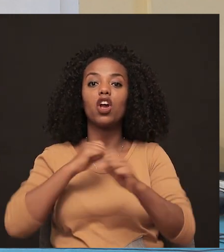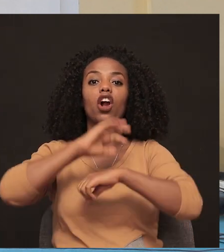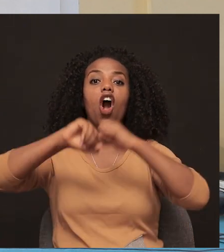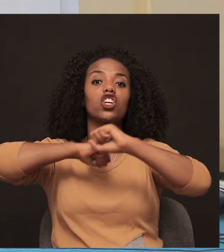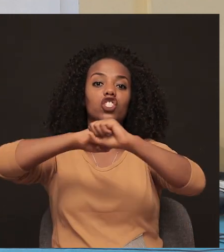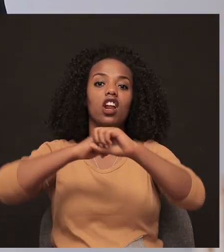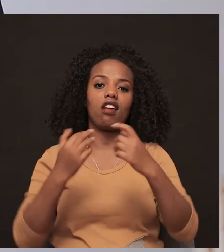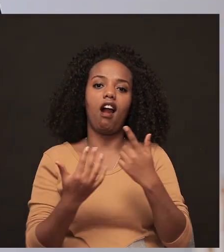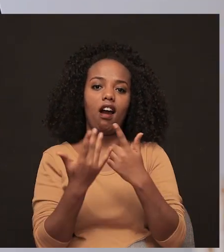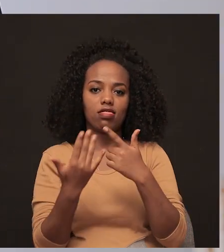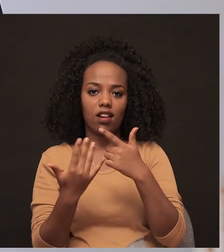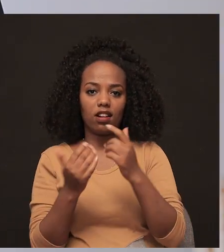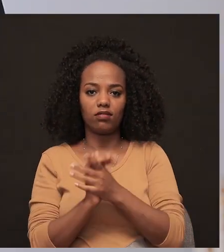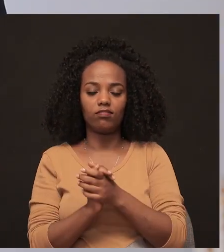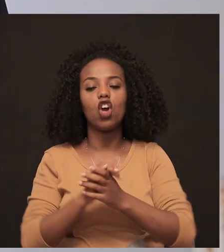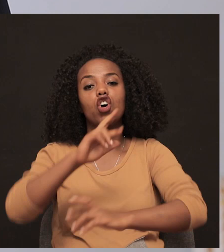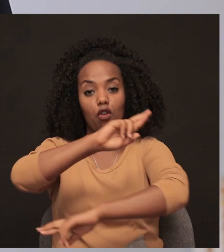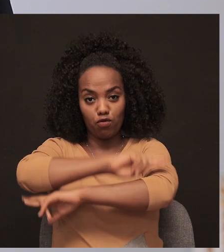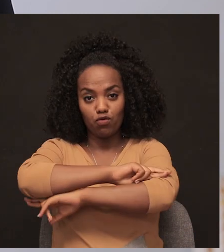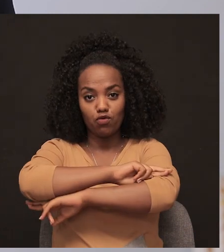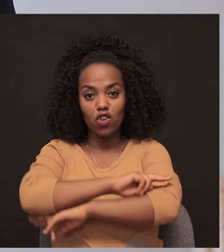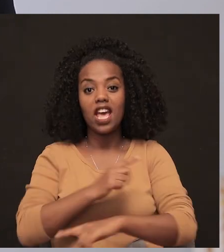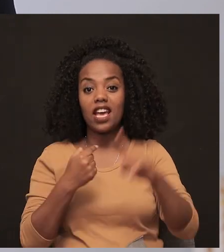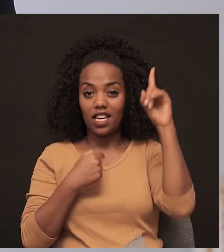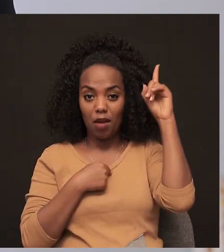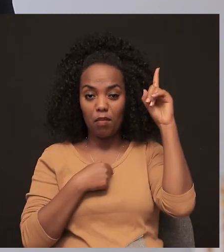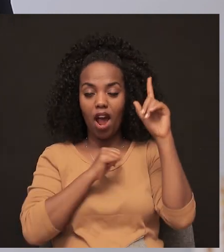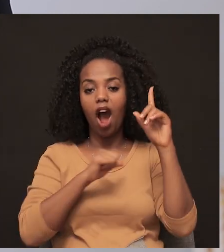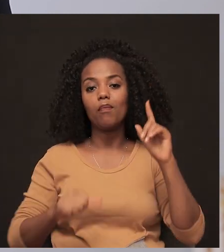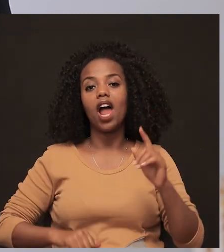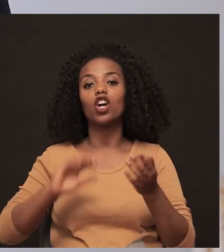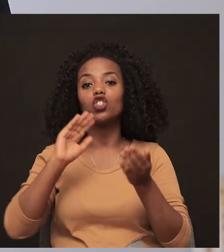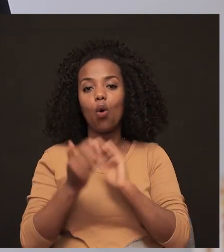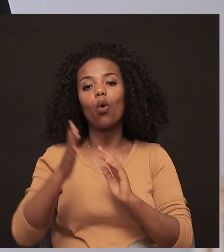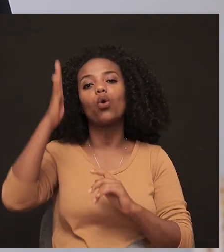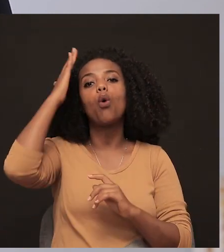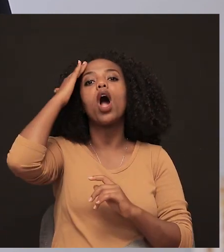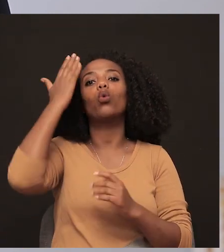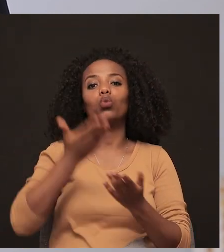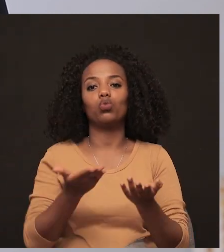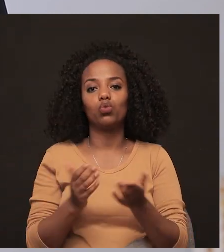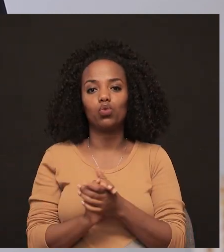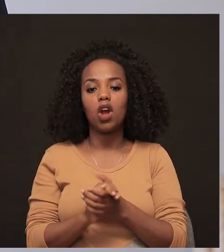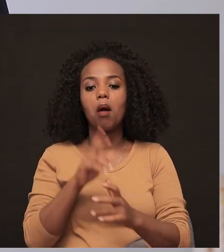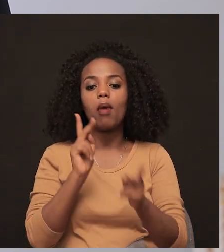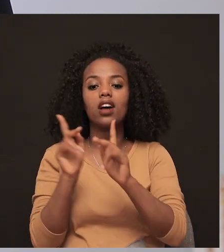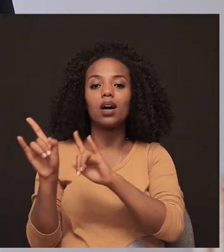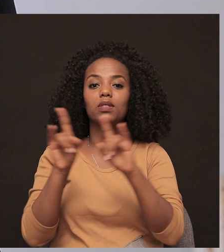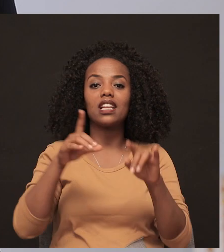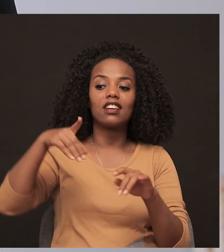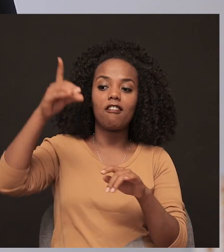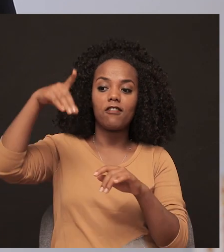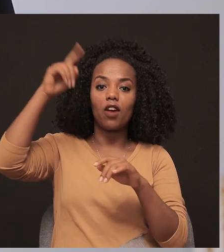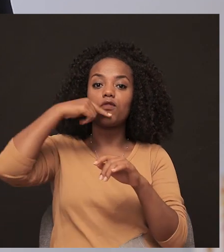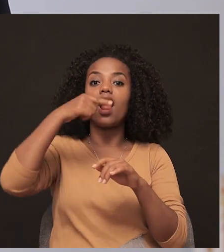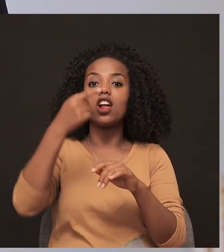ያቃጥላል። እረፉ፣ እኔም አምላክ እንደሆንኩ እወቁ። በአሕዛብ ዘንድ ከፍ ከፍ